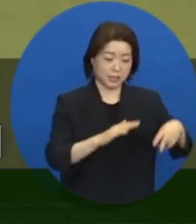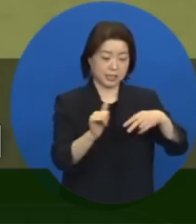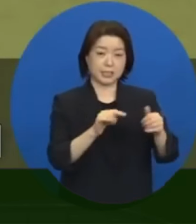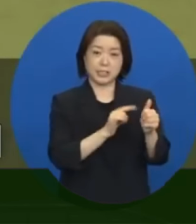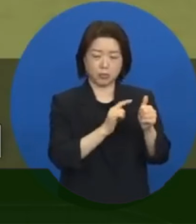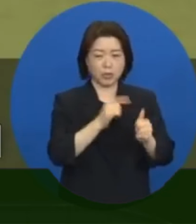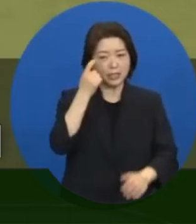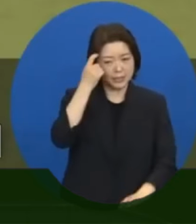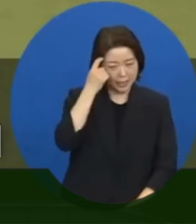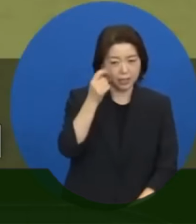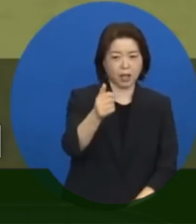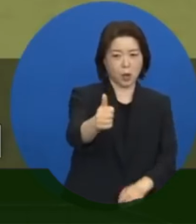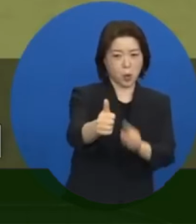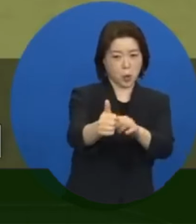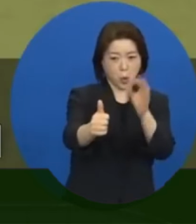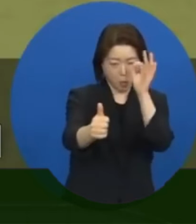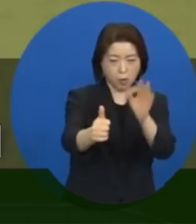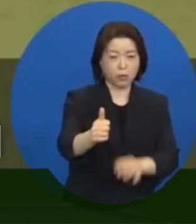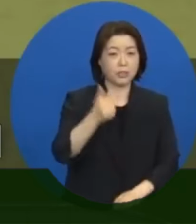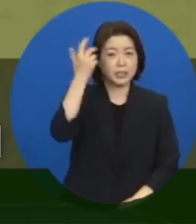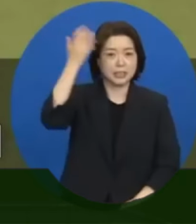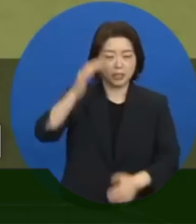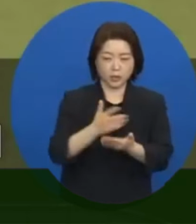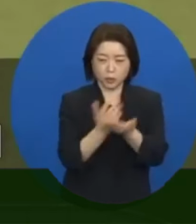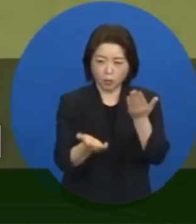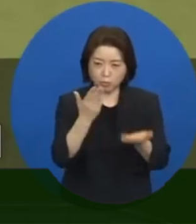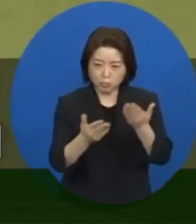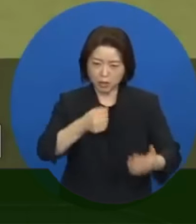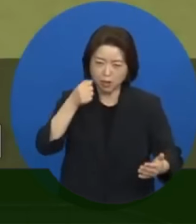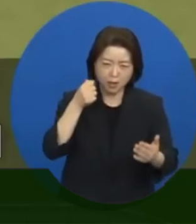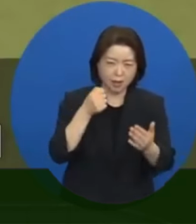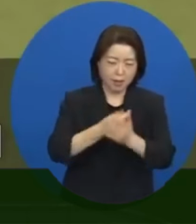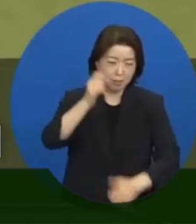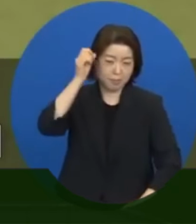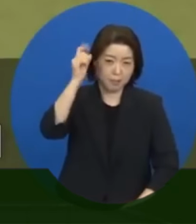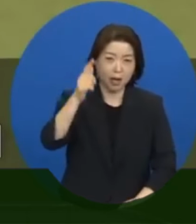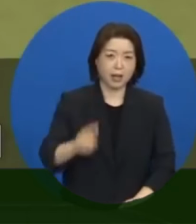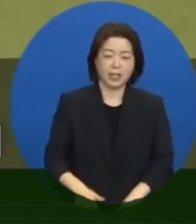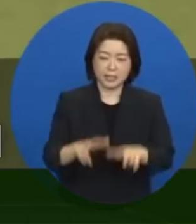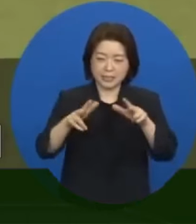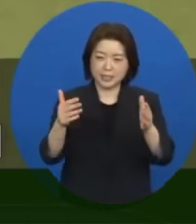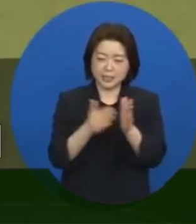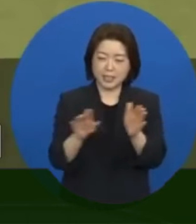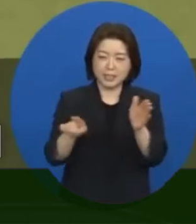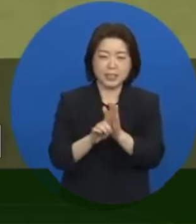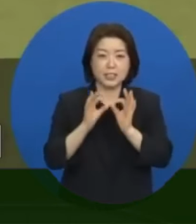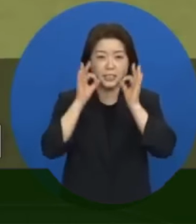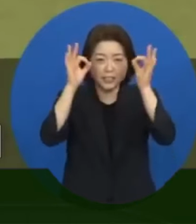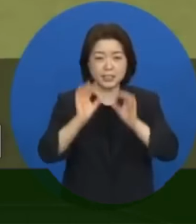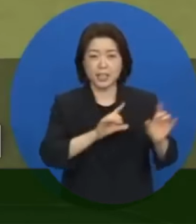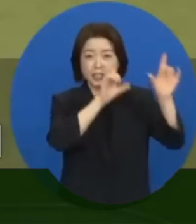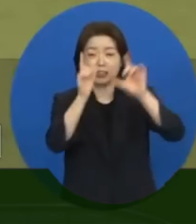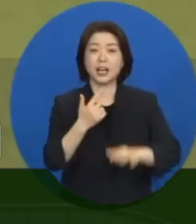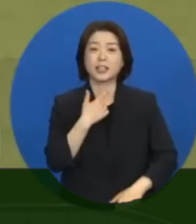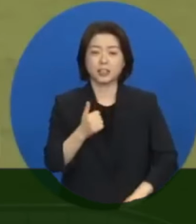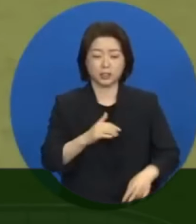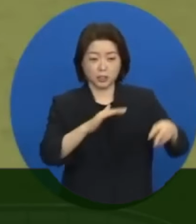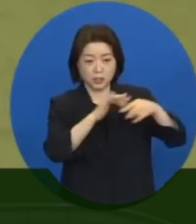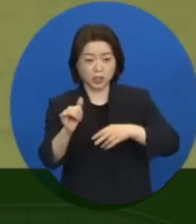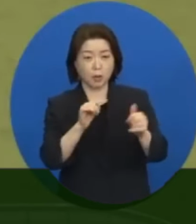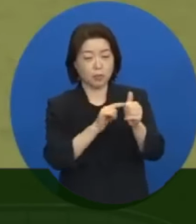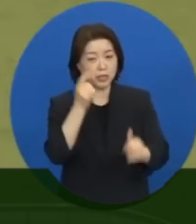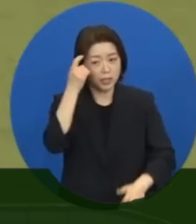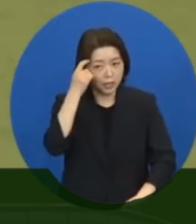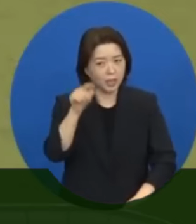합니다 영적 분별력이 탁월했고 지금까지 신실하게 하나님의 종으로 살아왔던 사무엘의 생각이라면 맞지